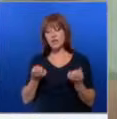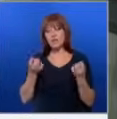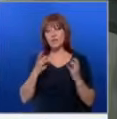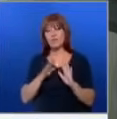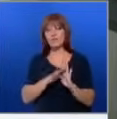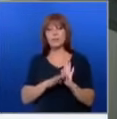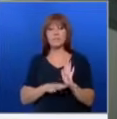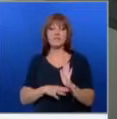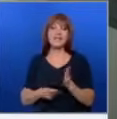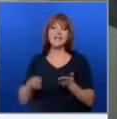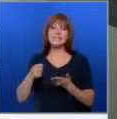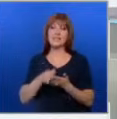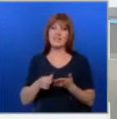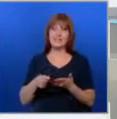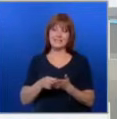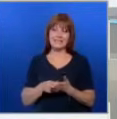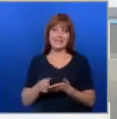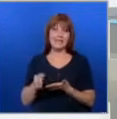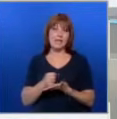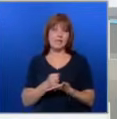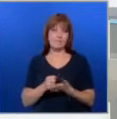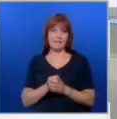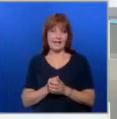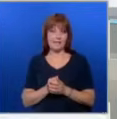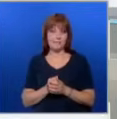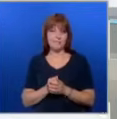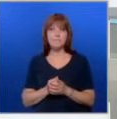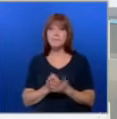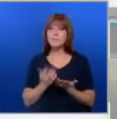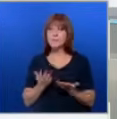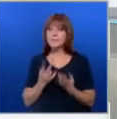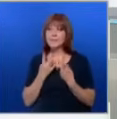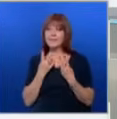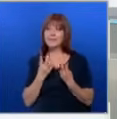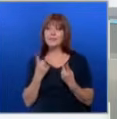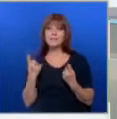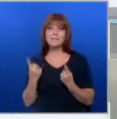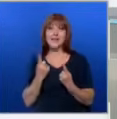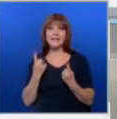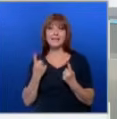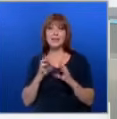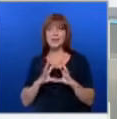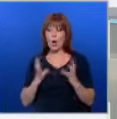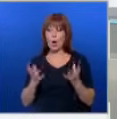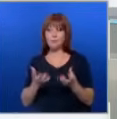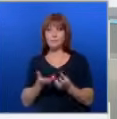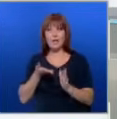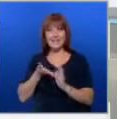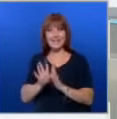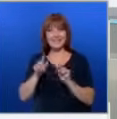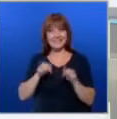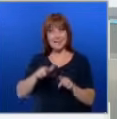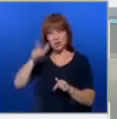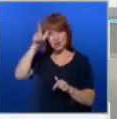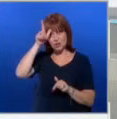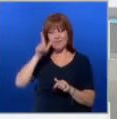за финансиране на аптеките. И на финала на емисията ще ви покажем как един цял отбор отпътува днес от